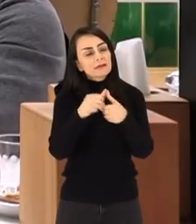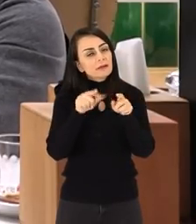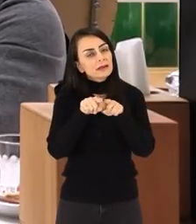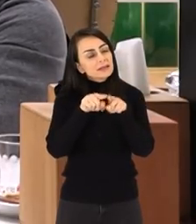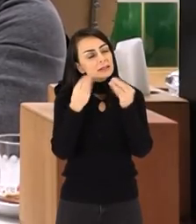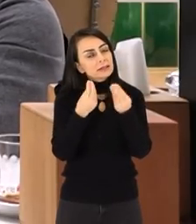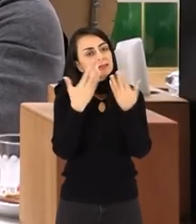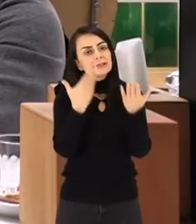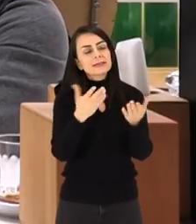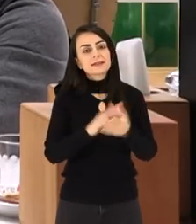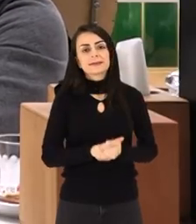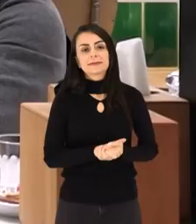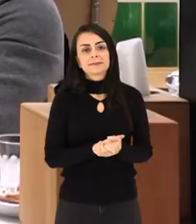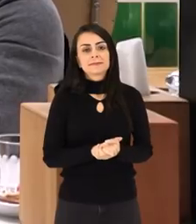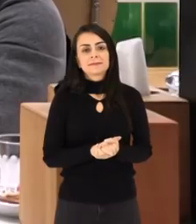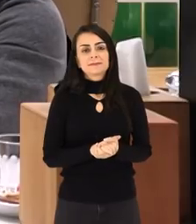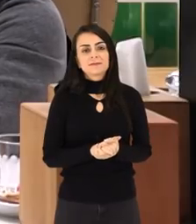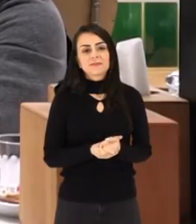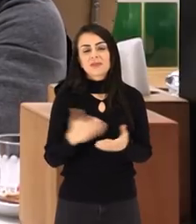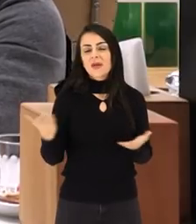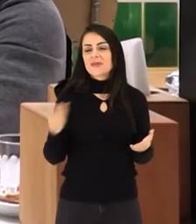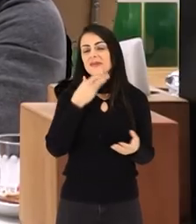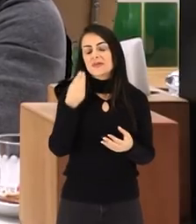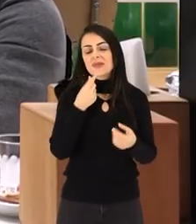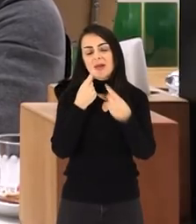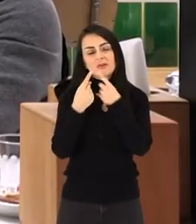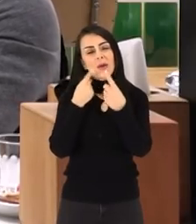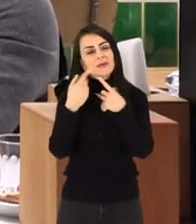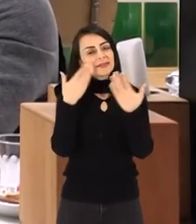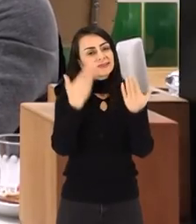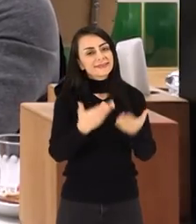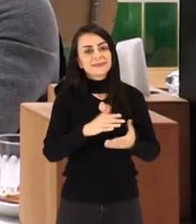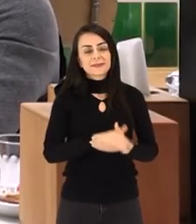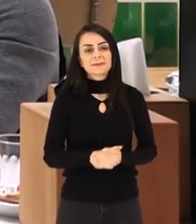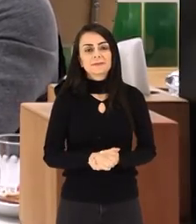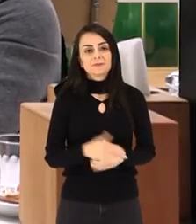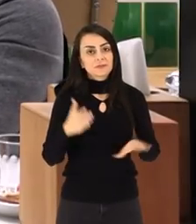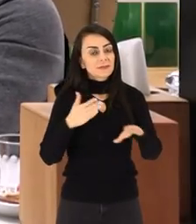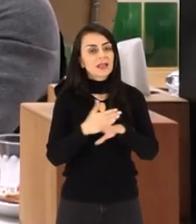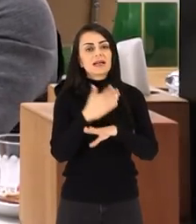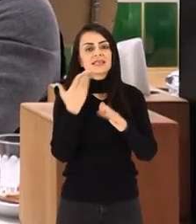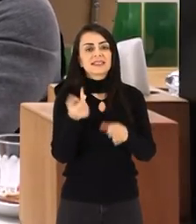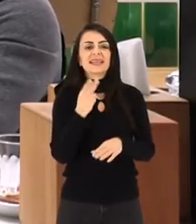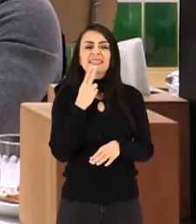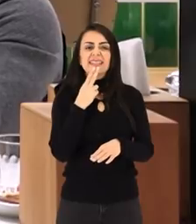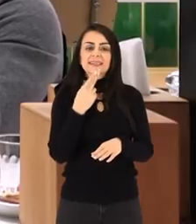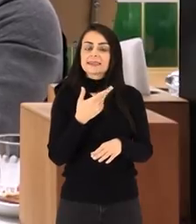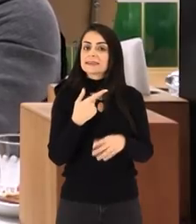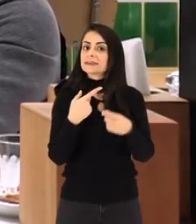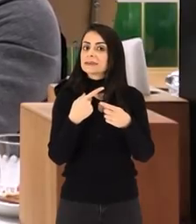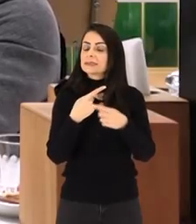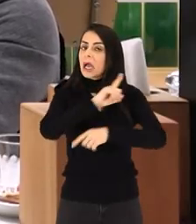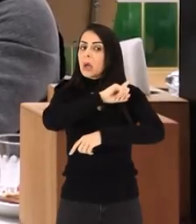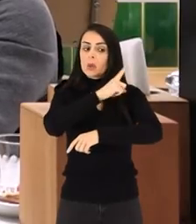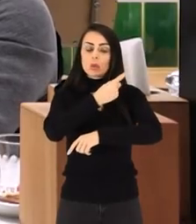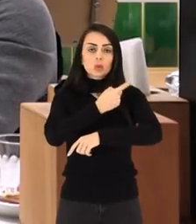şeyden evvel. Burada böyle seni alıp, burada bir itifat etsem ya bir son 10 dakika. tabii öyle de bitirsek. Sürekli ondan sonra. Ama gerçekten öyle. Bir